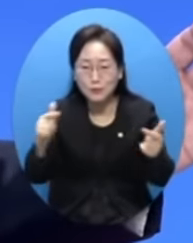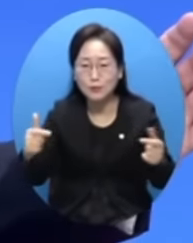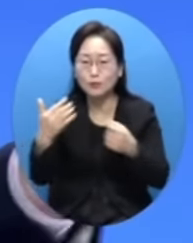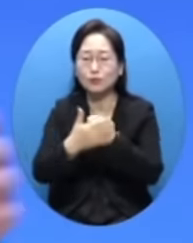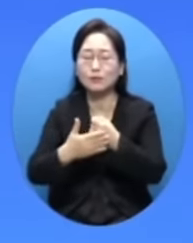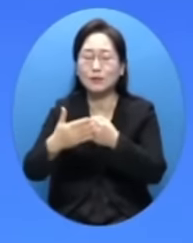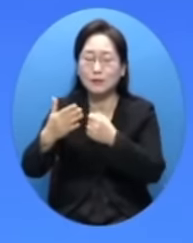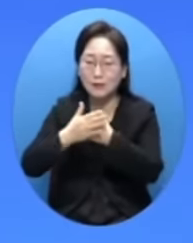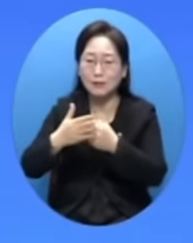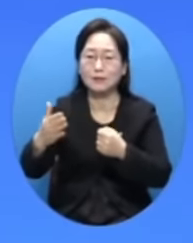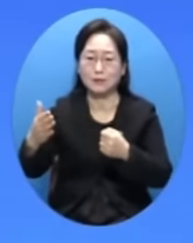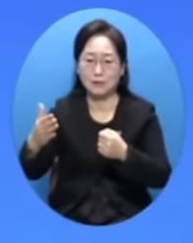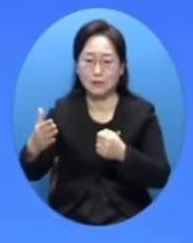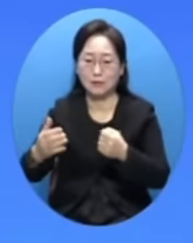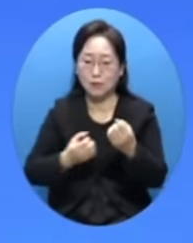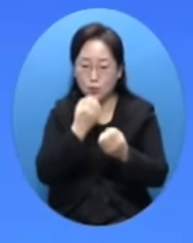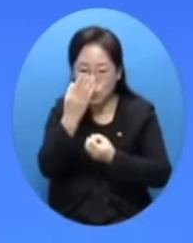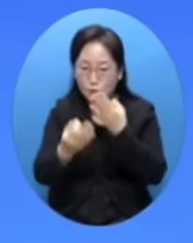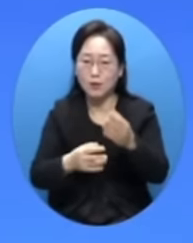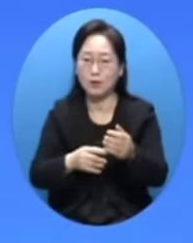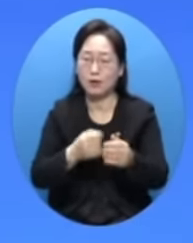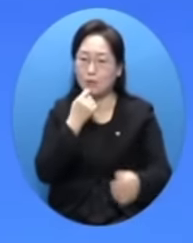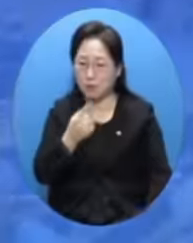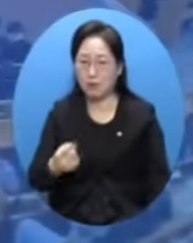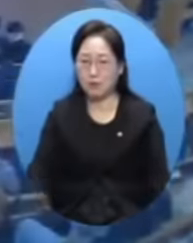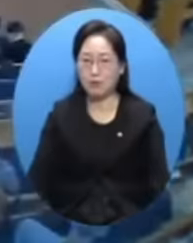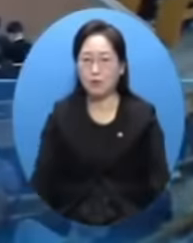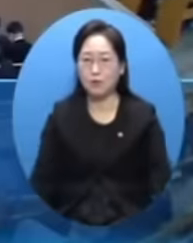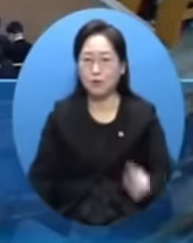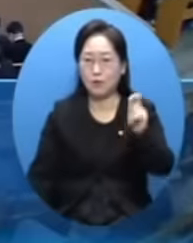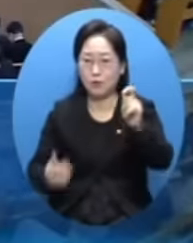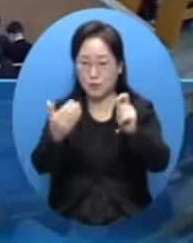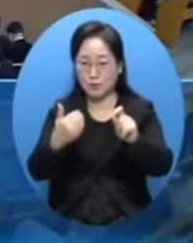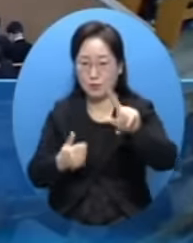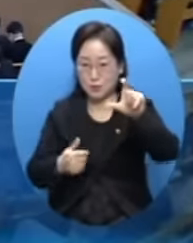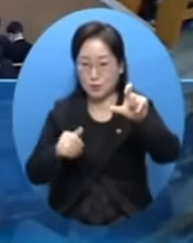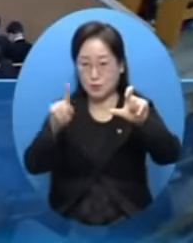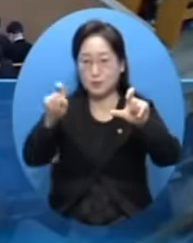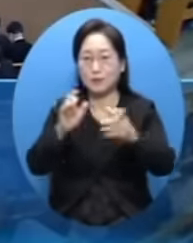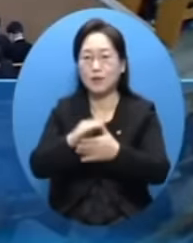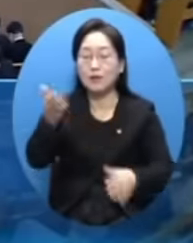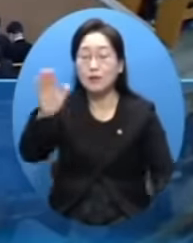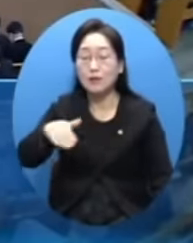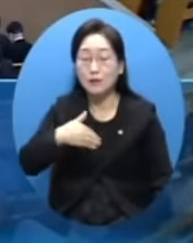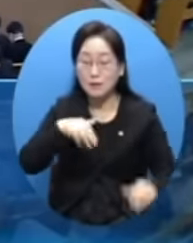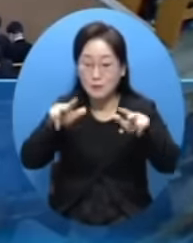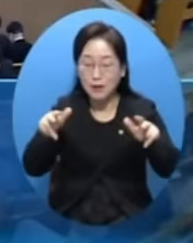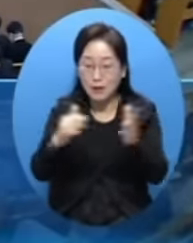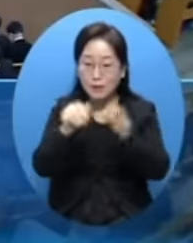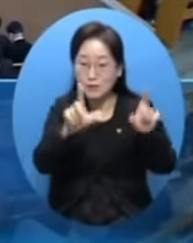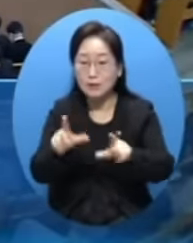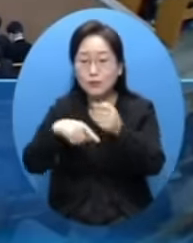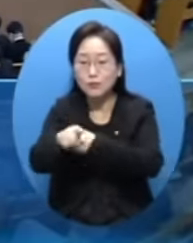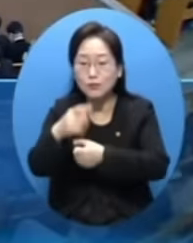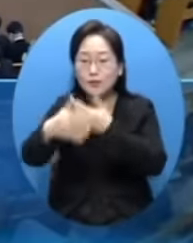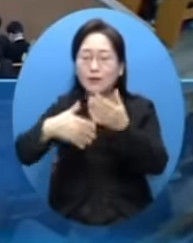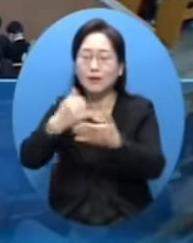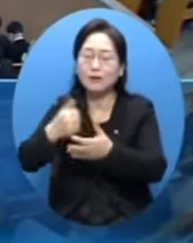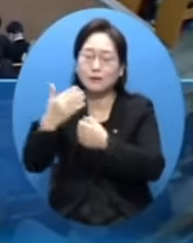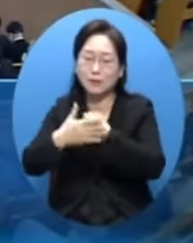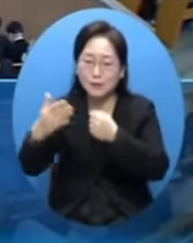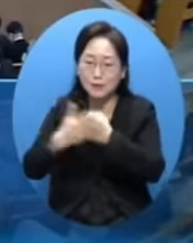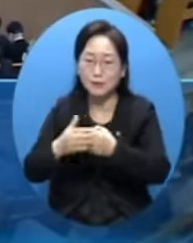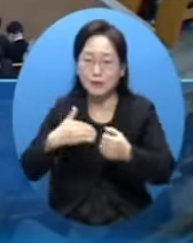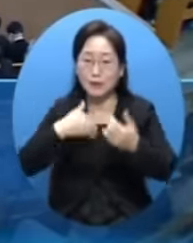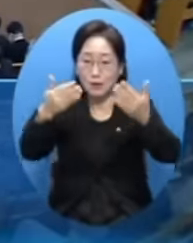것입니다 그는 고백했습니다 고린도전서 15장 10절입니다 그러나 내가 나된 것은 하나님의 은혜로 된 것이니